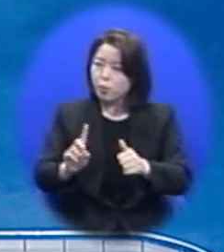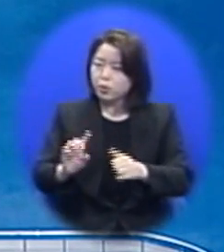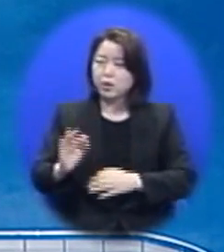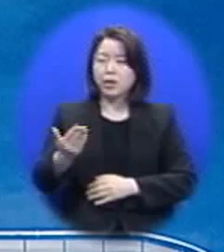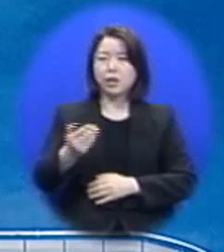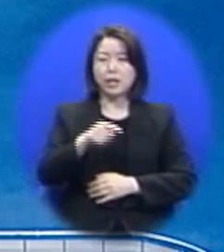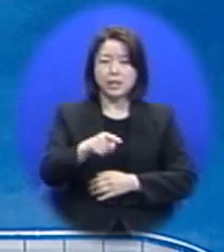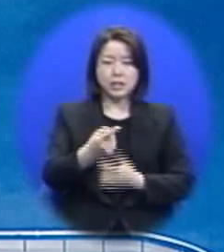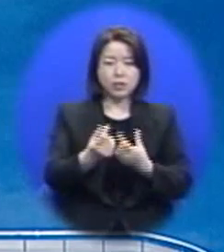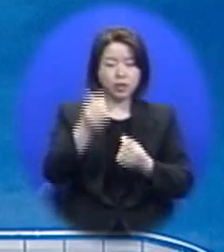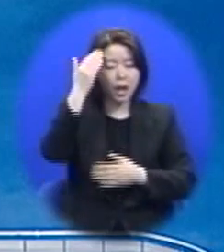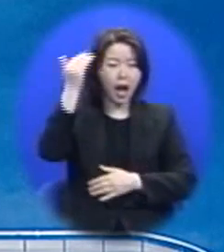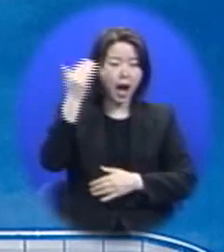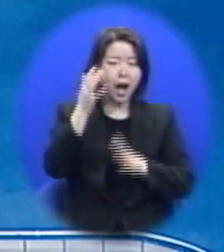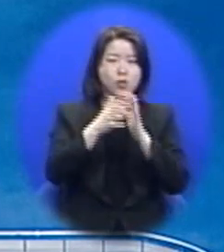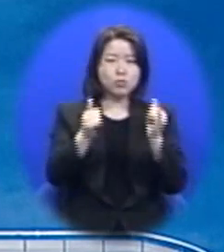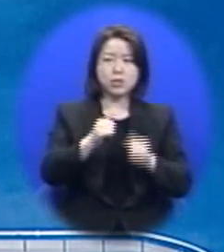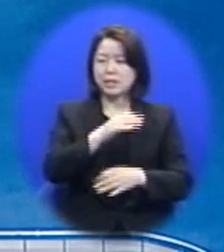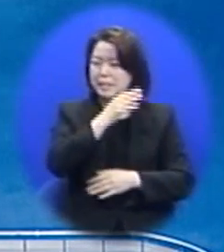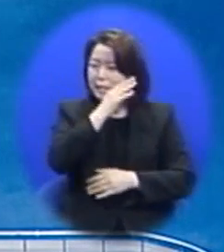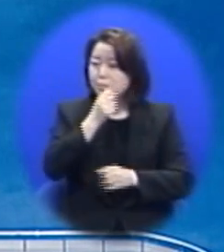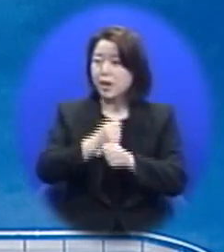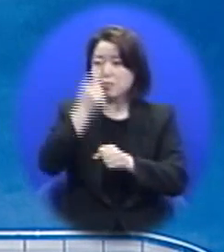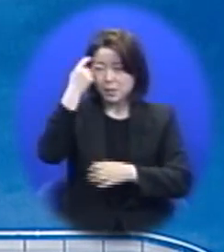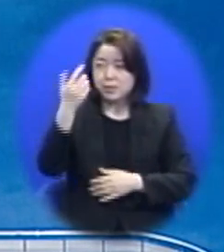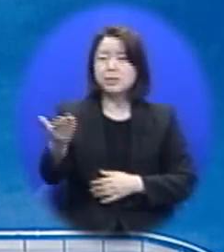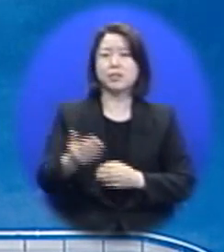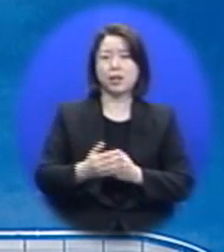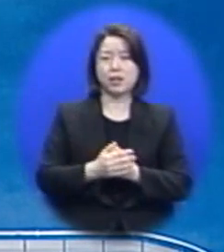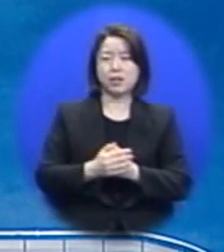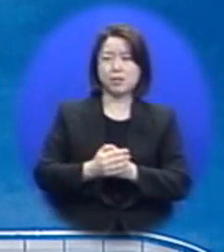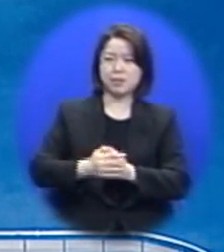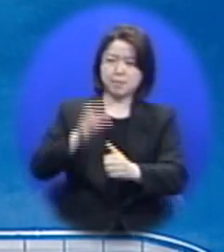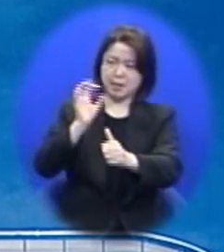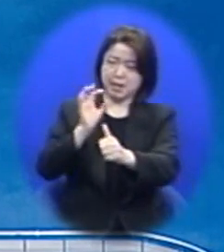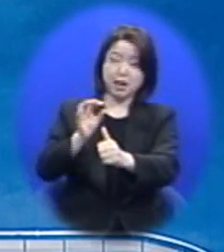이렇게 한국 사람들 망신을 다 시키느냐, 비난하,